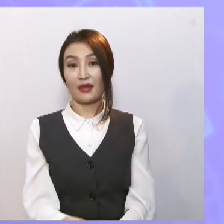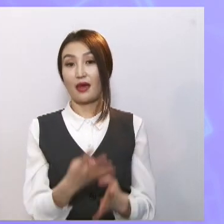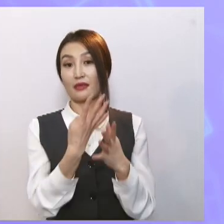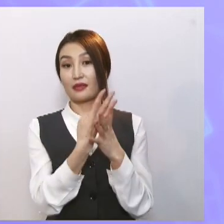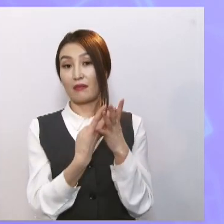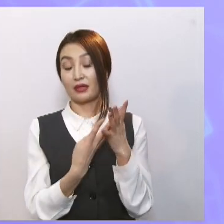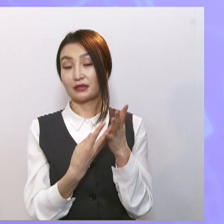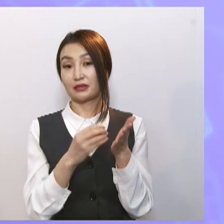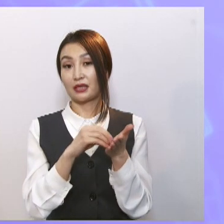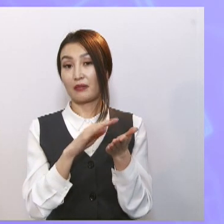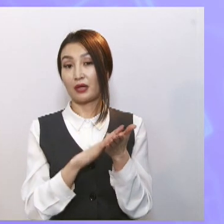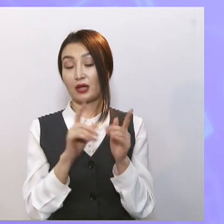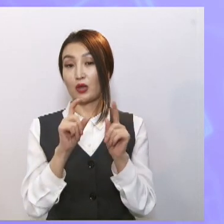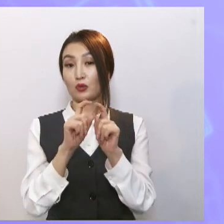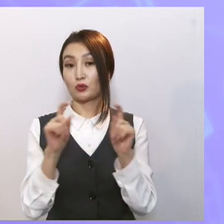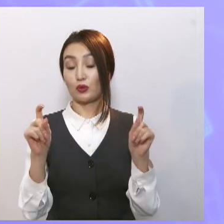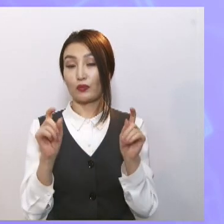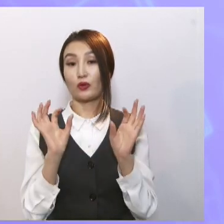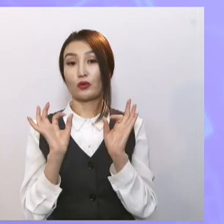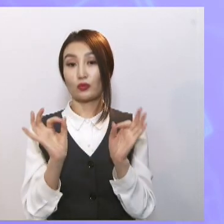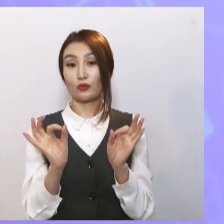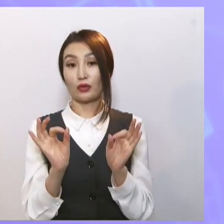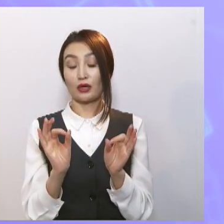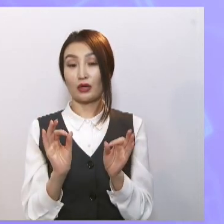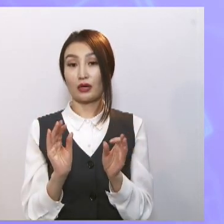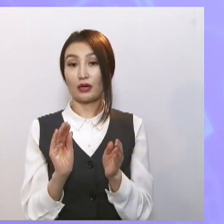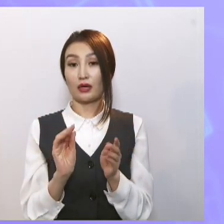Таблицада берилген сүйлөмдөрдү туура түзгүлө.